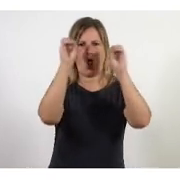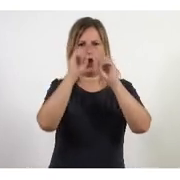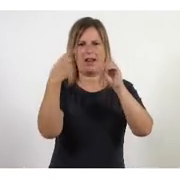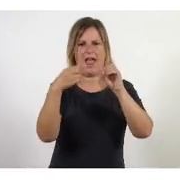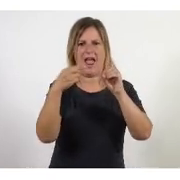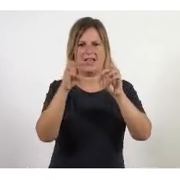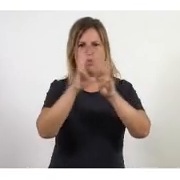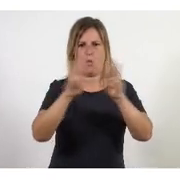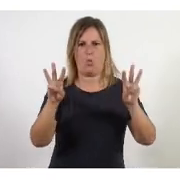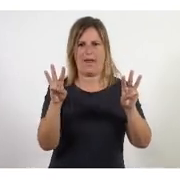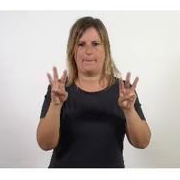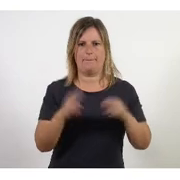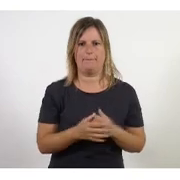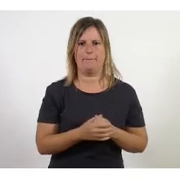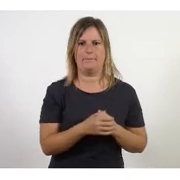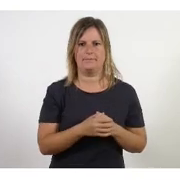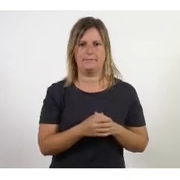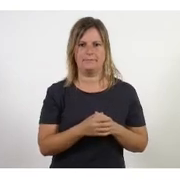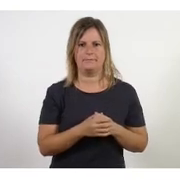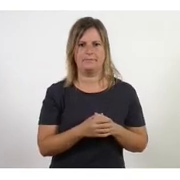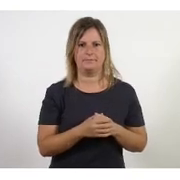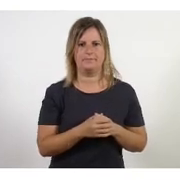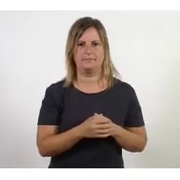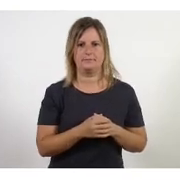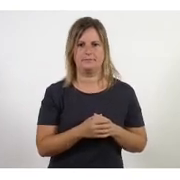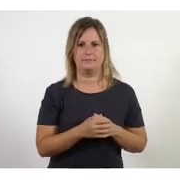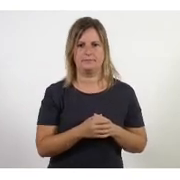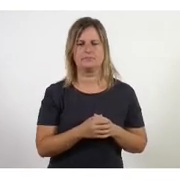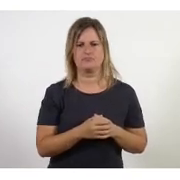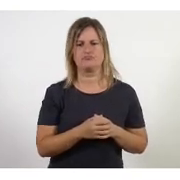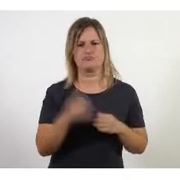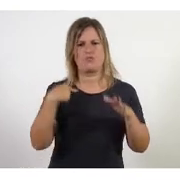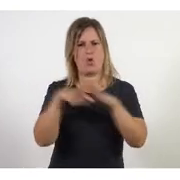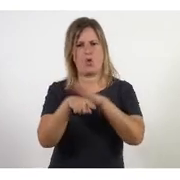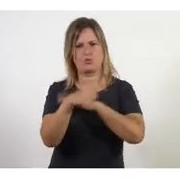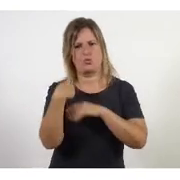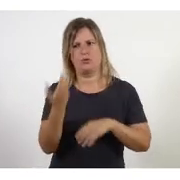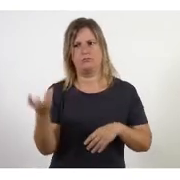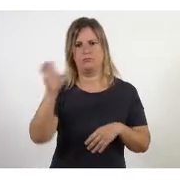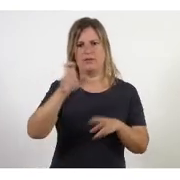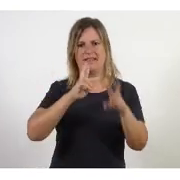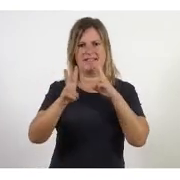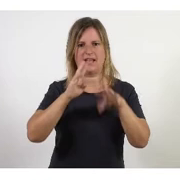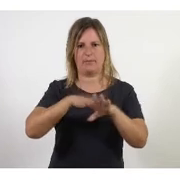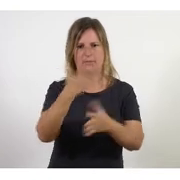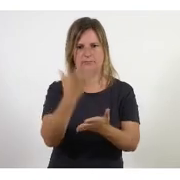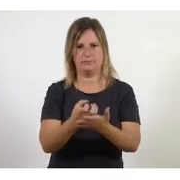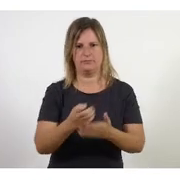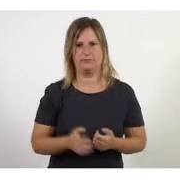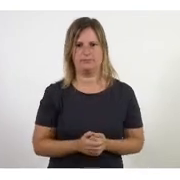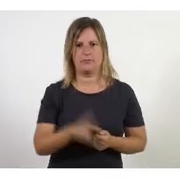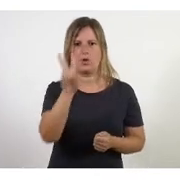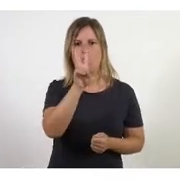web. Mm-hmm. Perfecte. La busco i la poso pel xat i així la gent ja se la pot anar descarregant. Perfecte.